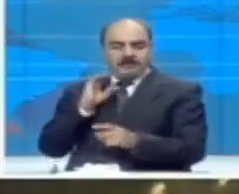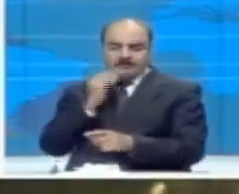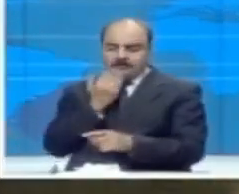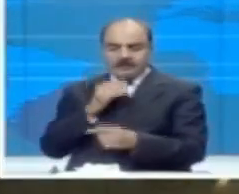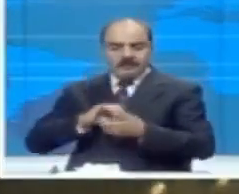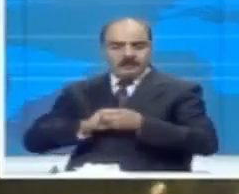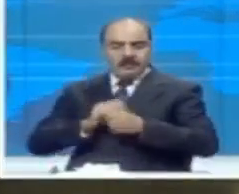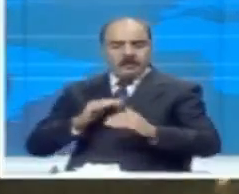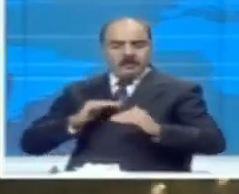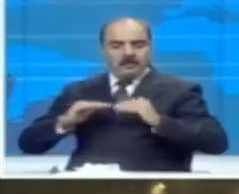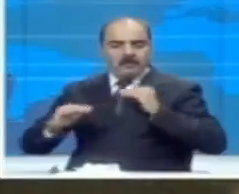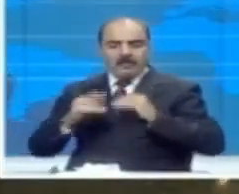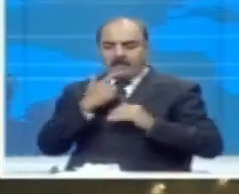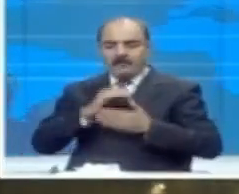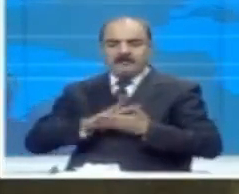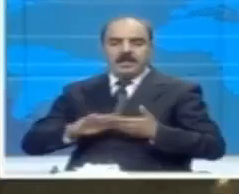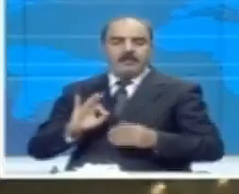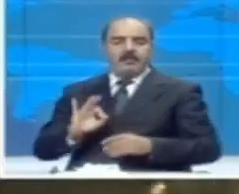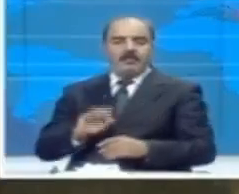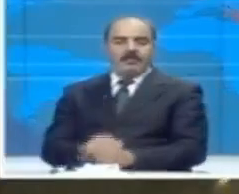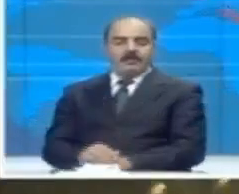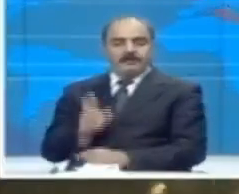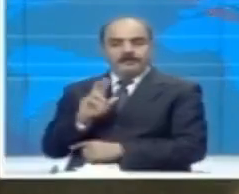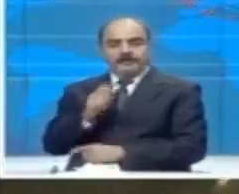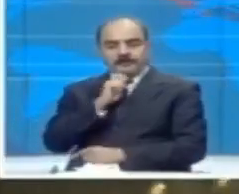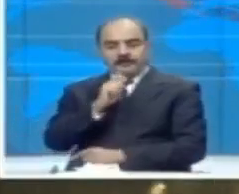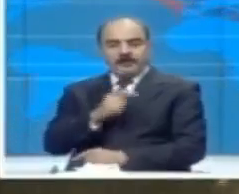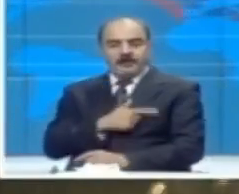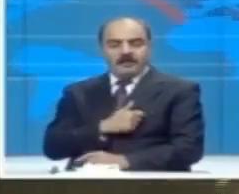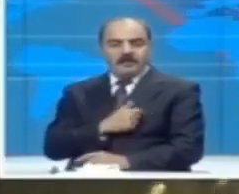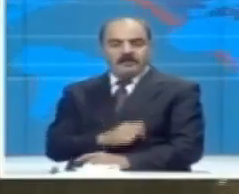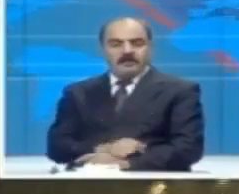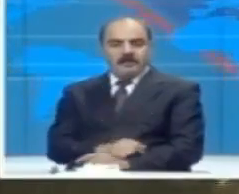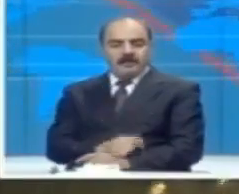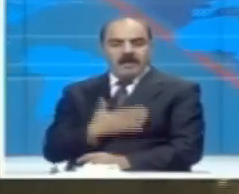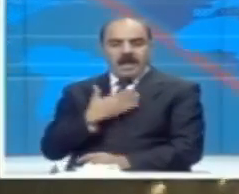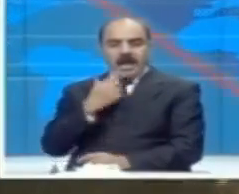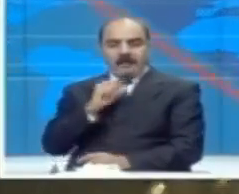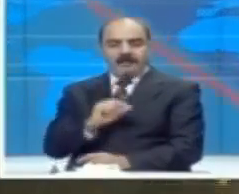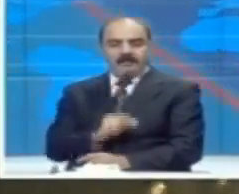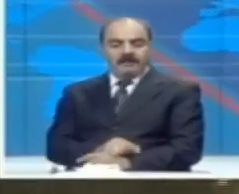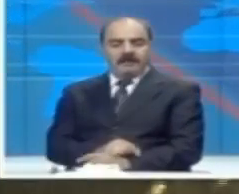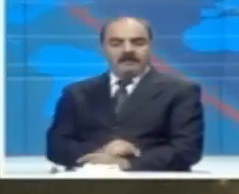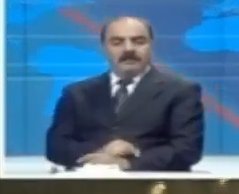بلد الأمن والأمان والسلام. من داخل الكنيسة السريانية بغمرة، أحمد سعد الدين، التلفزيون المصري.